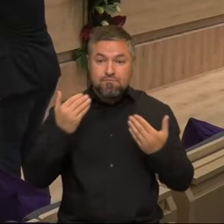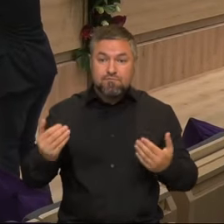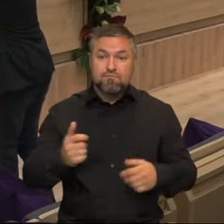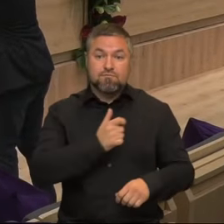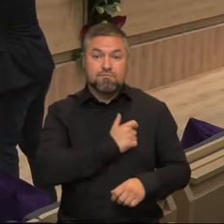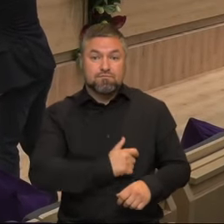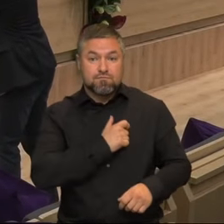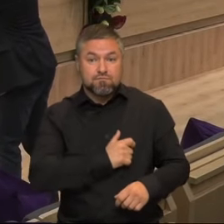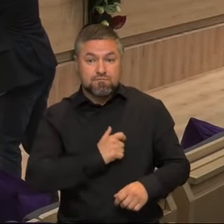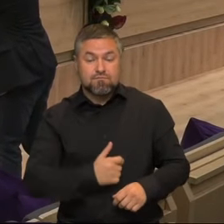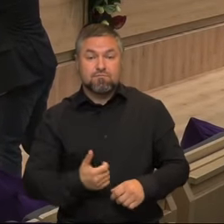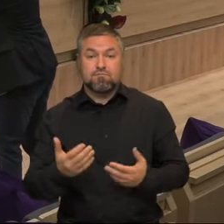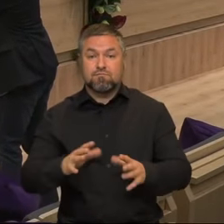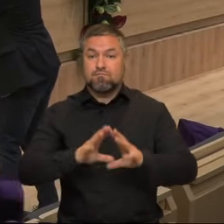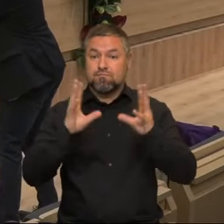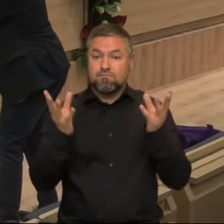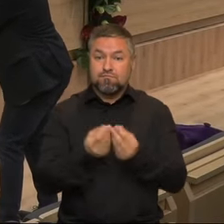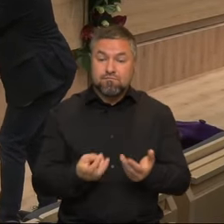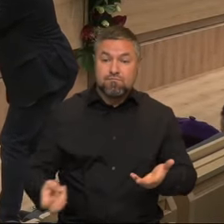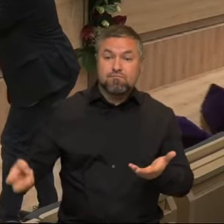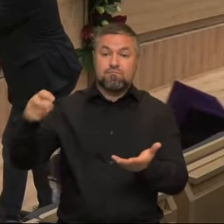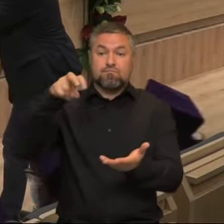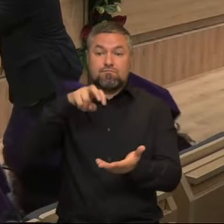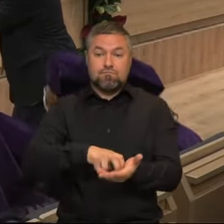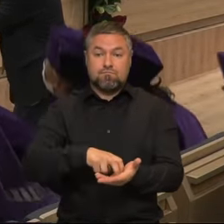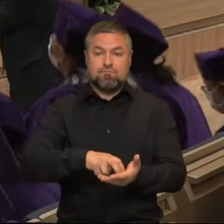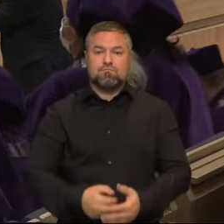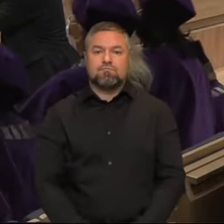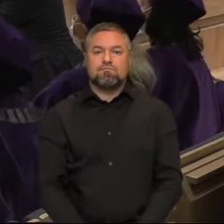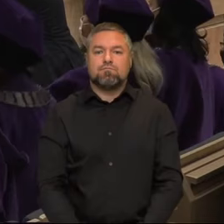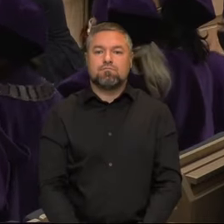panie rektorze. Bardzo proszę wszystkich o powstanie.